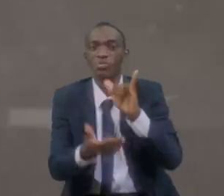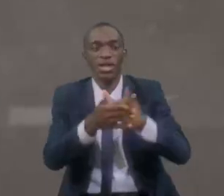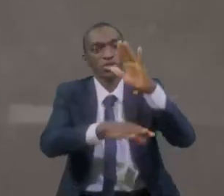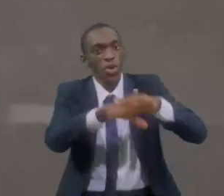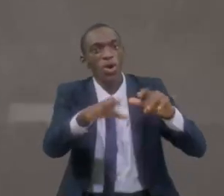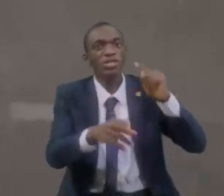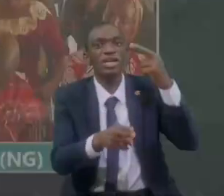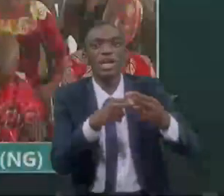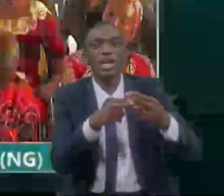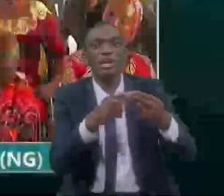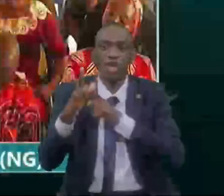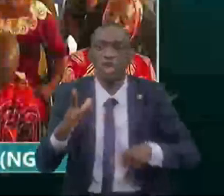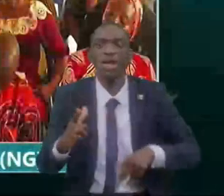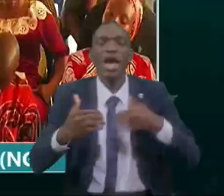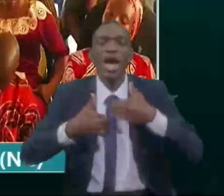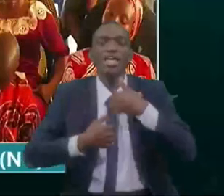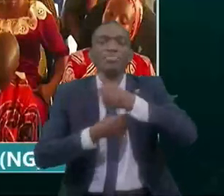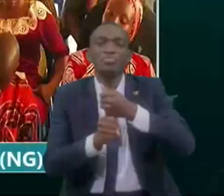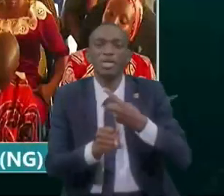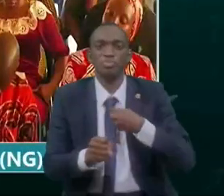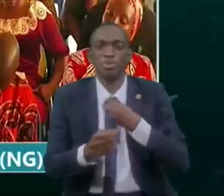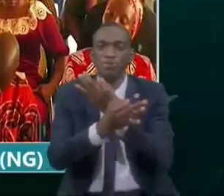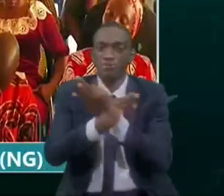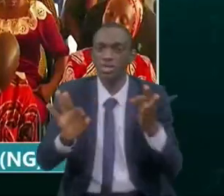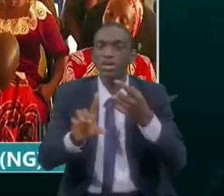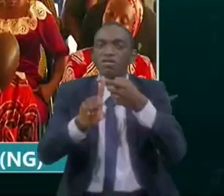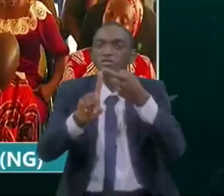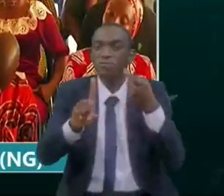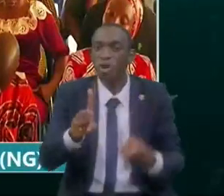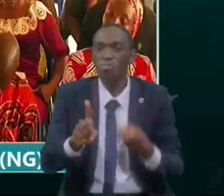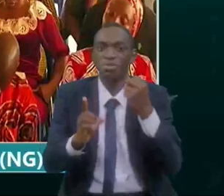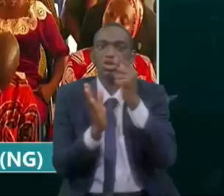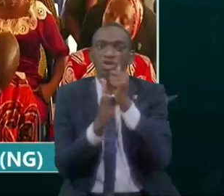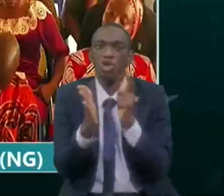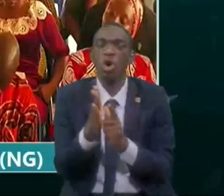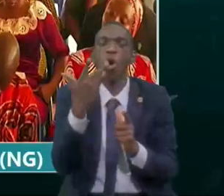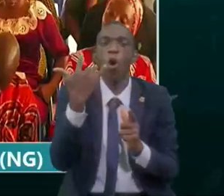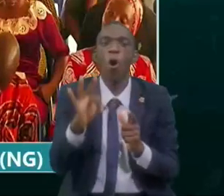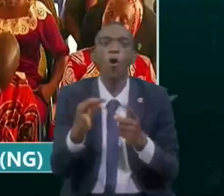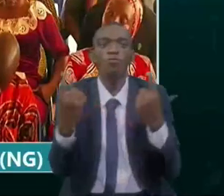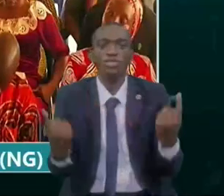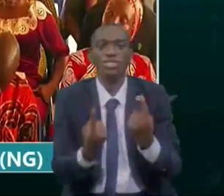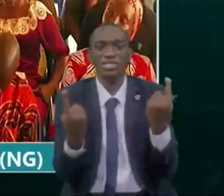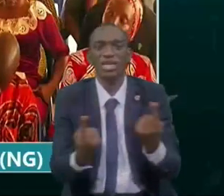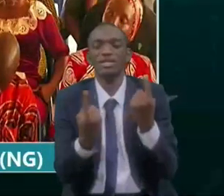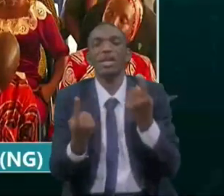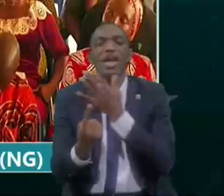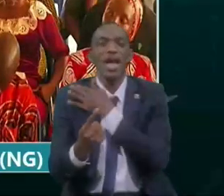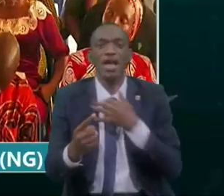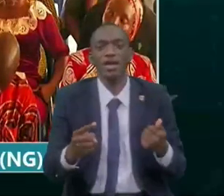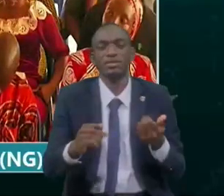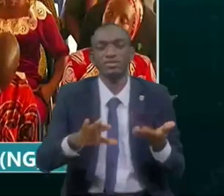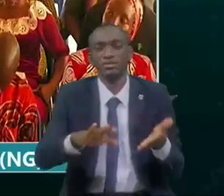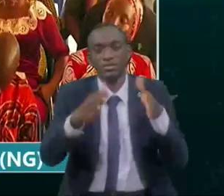invoquent le nom du Seigneur, m'a affranchi de la loi du péché